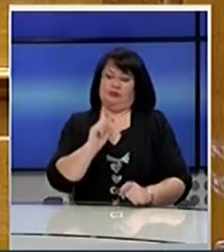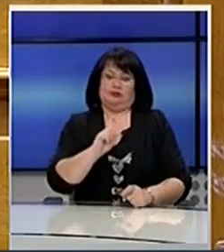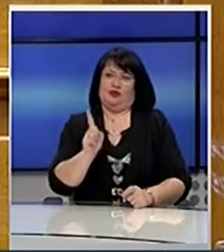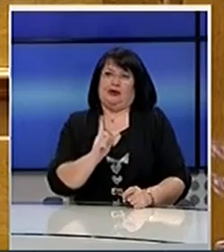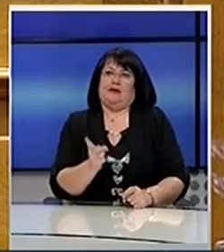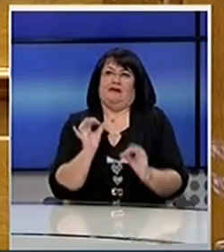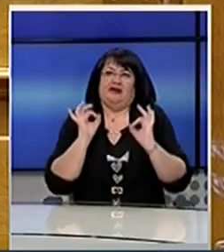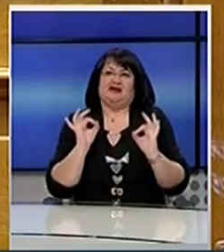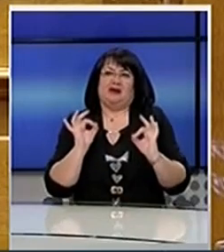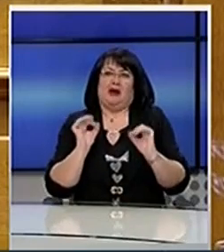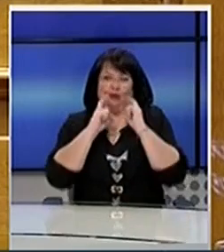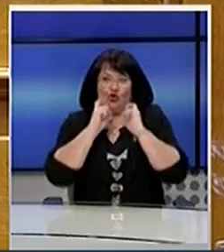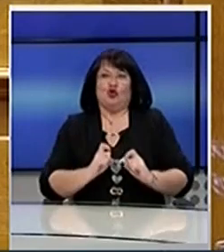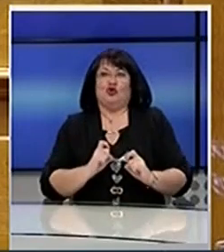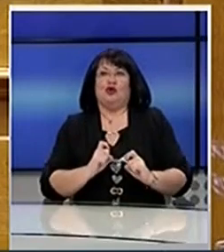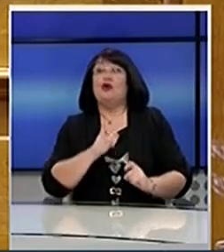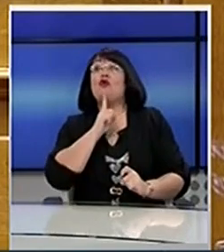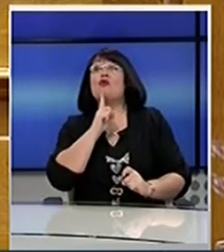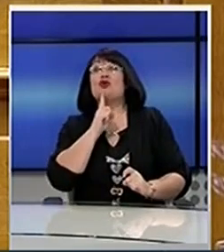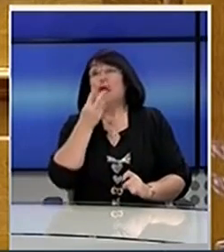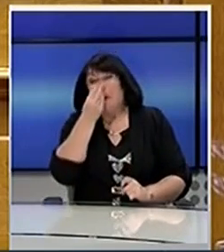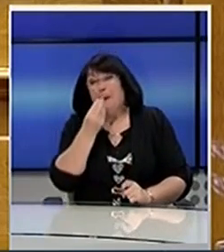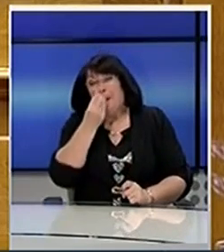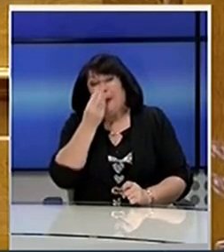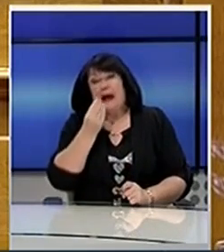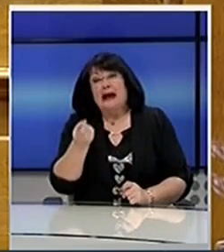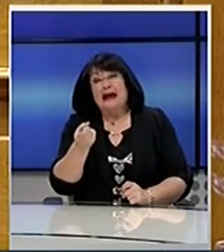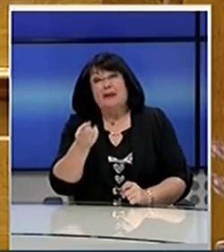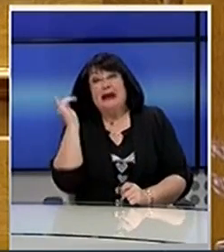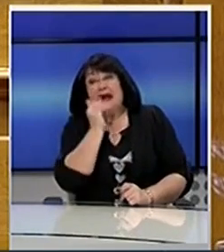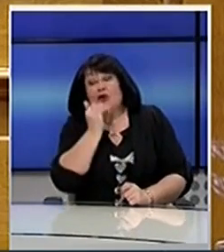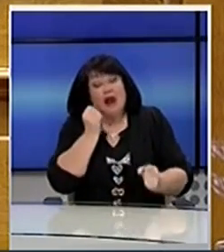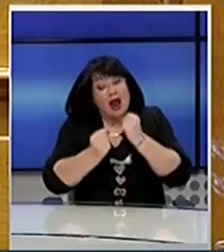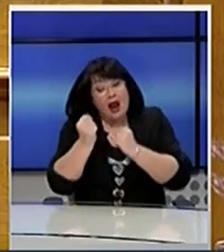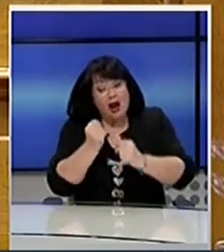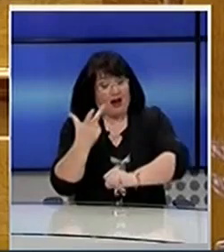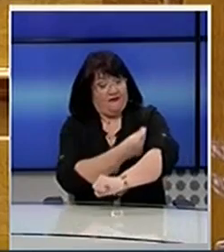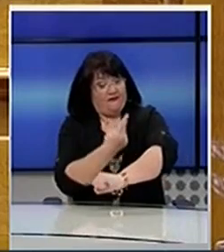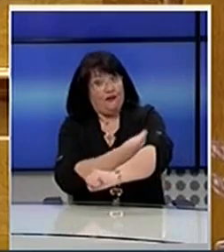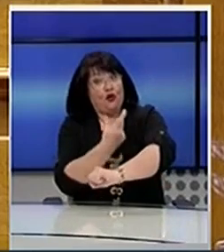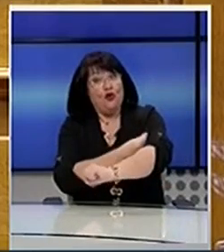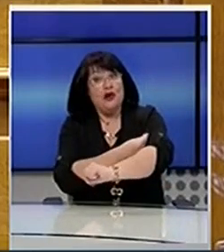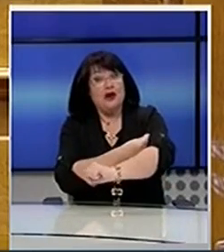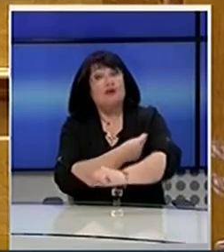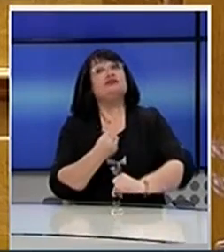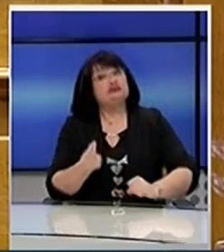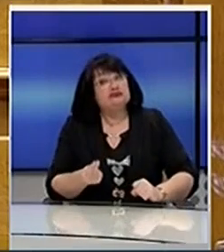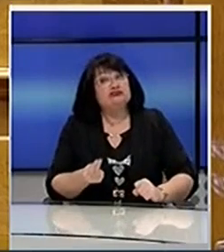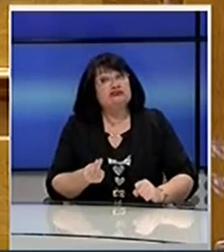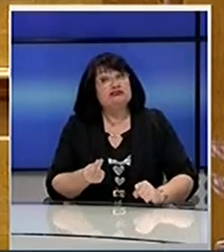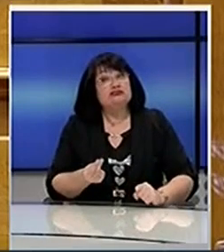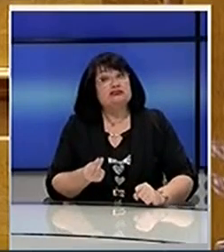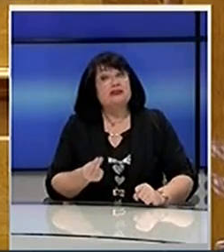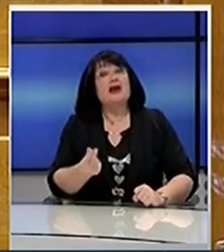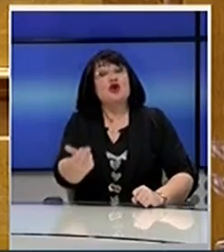όμως οι συμπολίτες μας εμβολιάστηκαν για τη γρήπη με πολύ μεγάλη ταχύτητα και με εμβόλια τα οποία είχε εγκαίρως